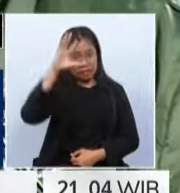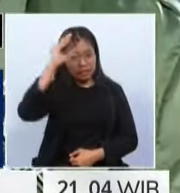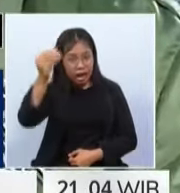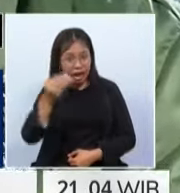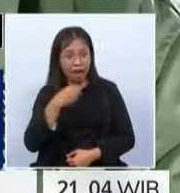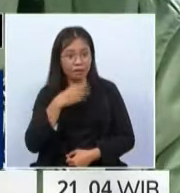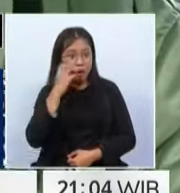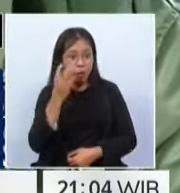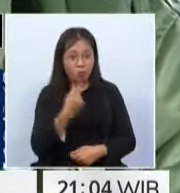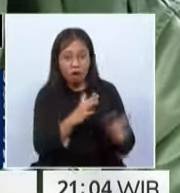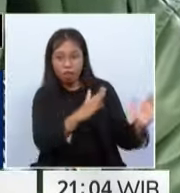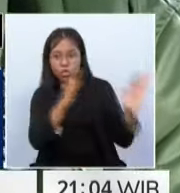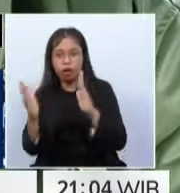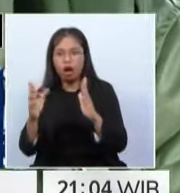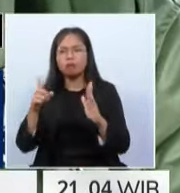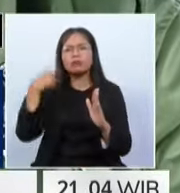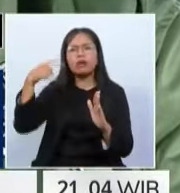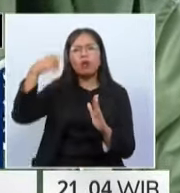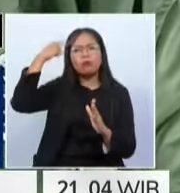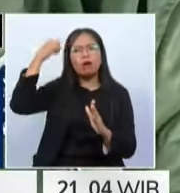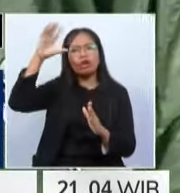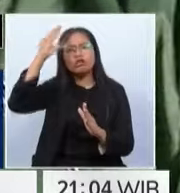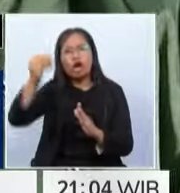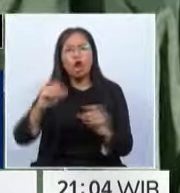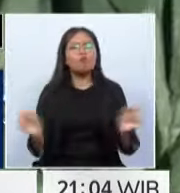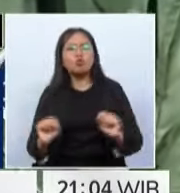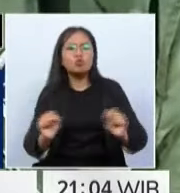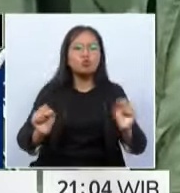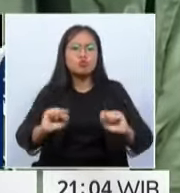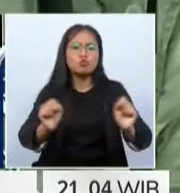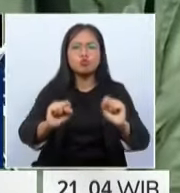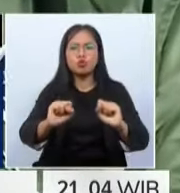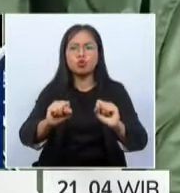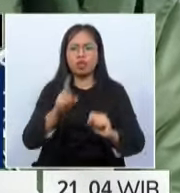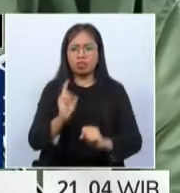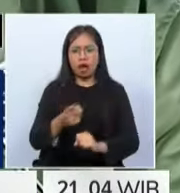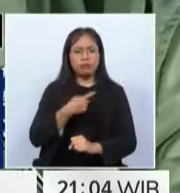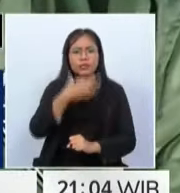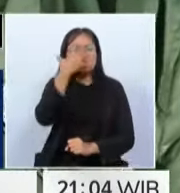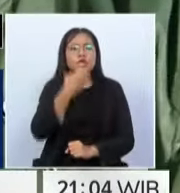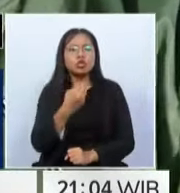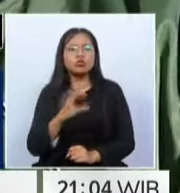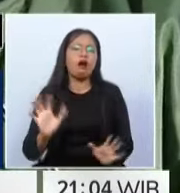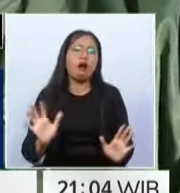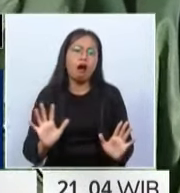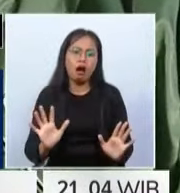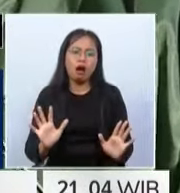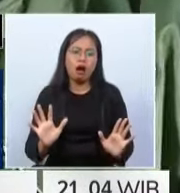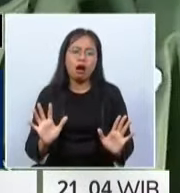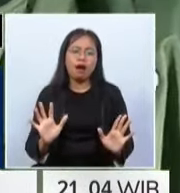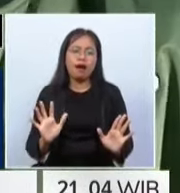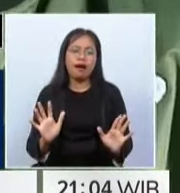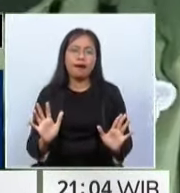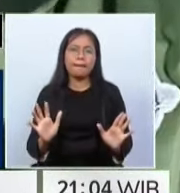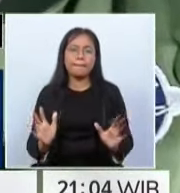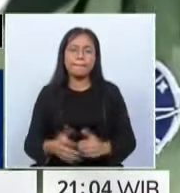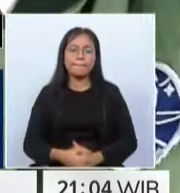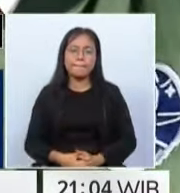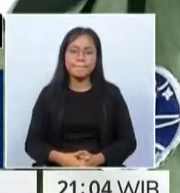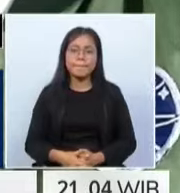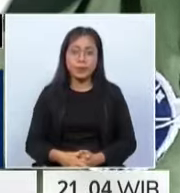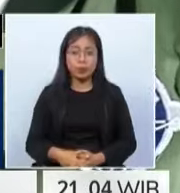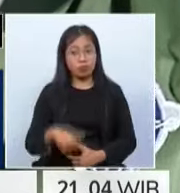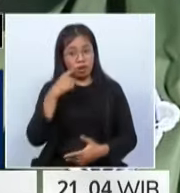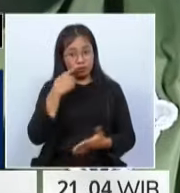terlalu gegab pada soal itu dan keseriusan itu tidak dimunculkan sama sekali pada pengelolaan industri